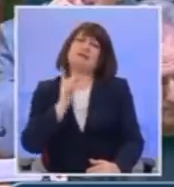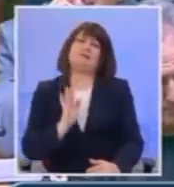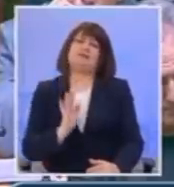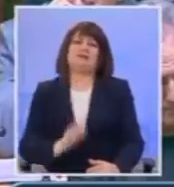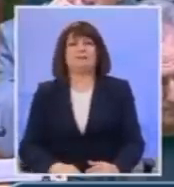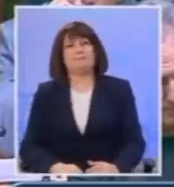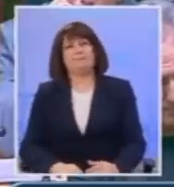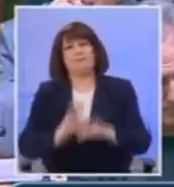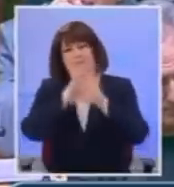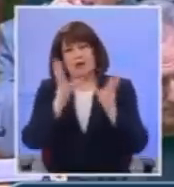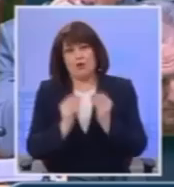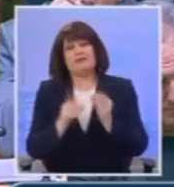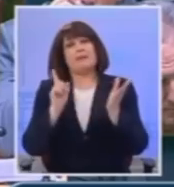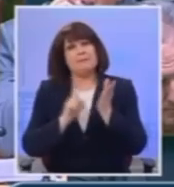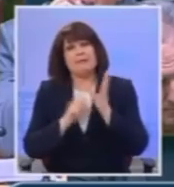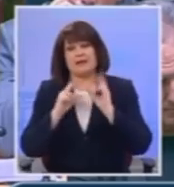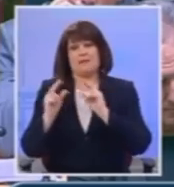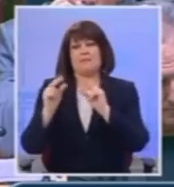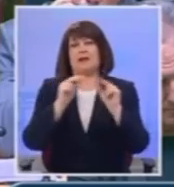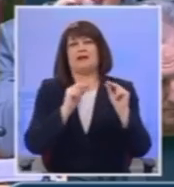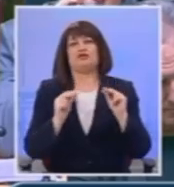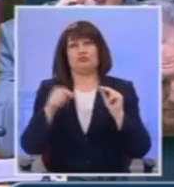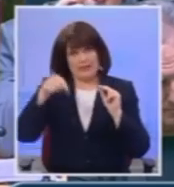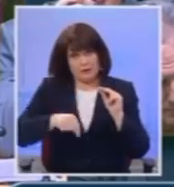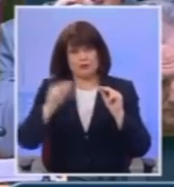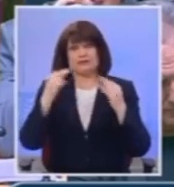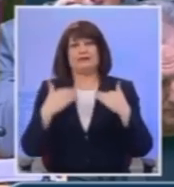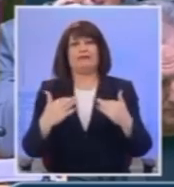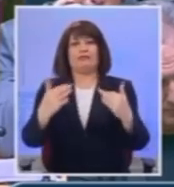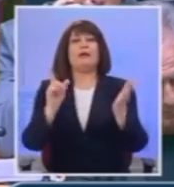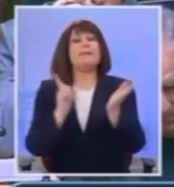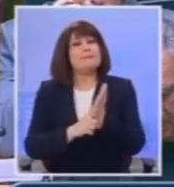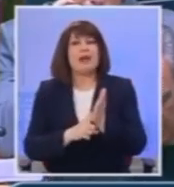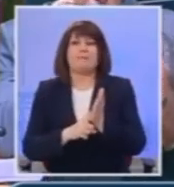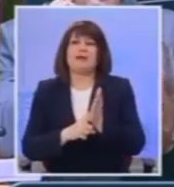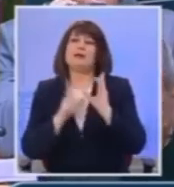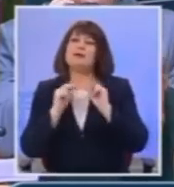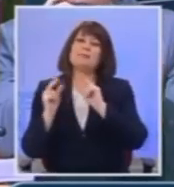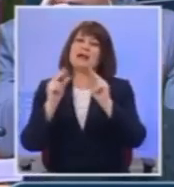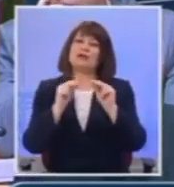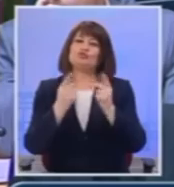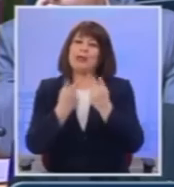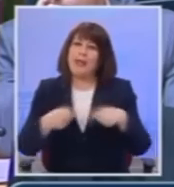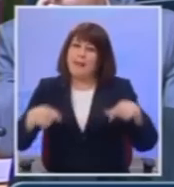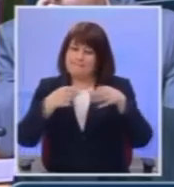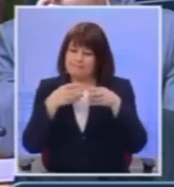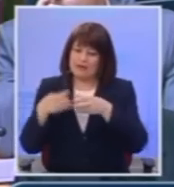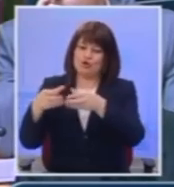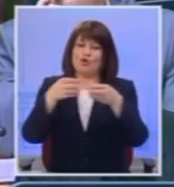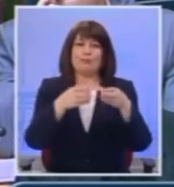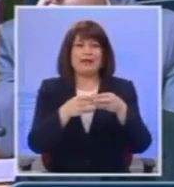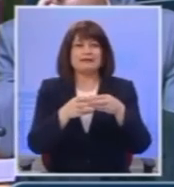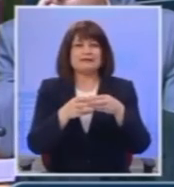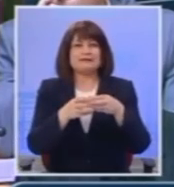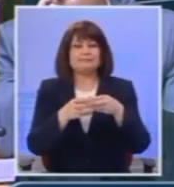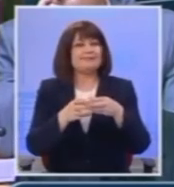Για όλα αυτά λοιπόν πρέπει να μιλήσουμε, κύριε Τσίπρα. Και πρέπει να μιλήσουμε εδώ στη Βουλή, θα πρέπει να μιλήσουμε στις επιτροπές και θα πρέπει να φύγετε από